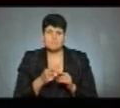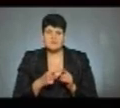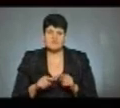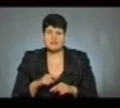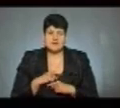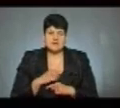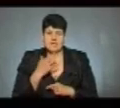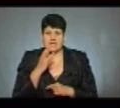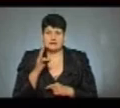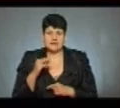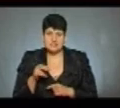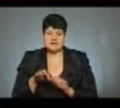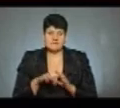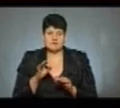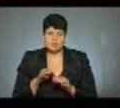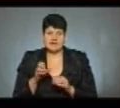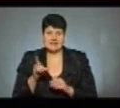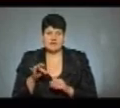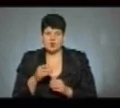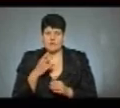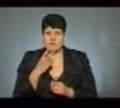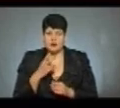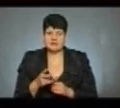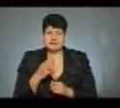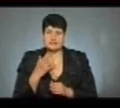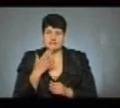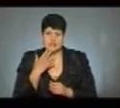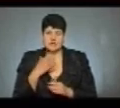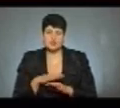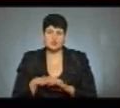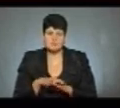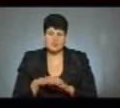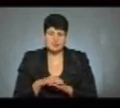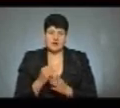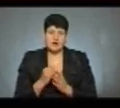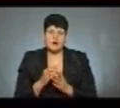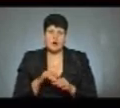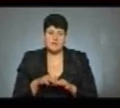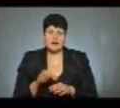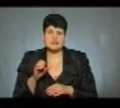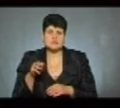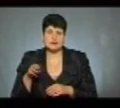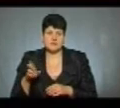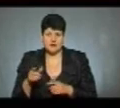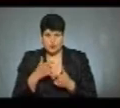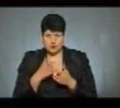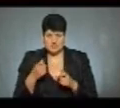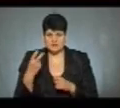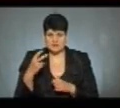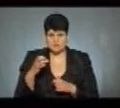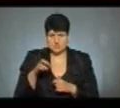півфіналістів нацвідбору на Євробачення 2020 Національна суспільна телерадіокомпанія України та СТБ оголосили 20